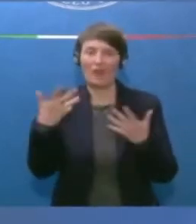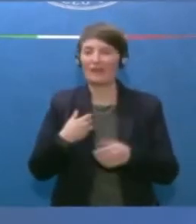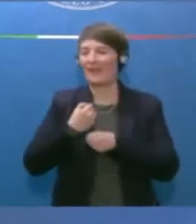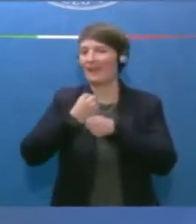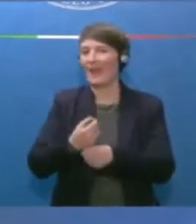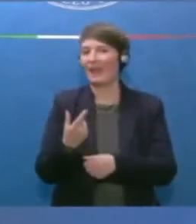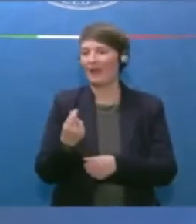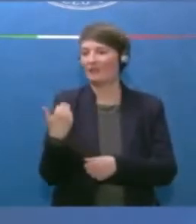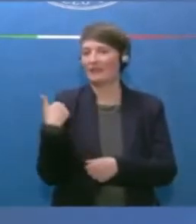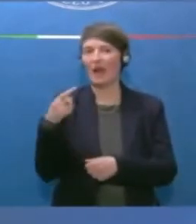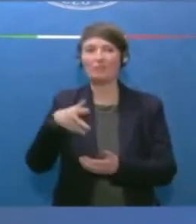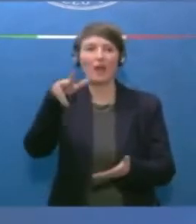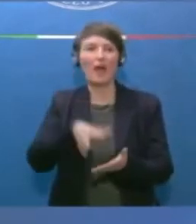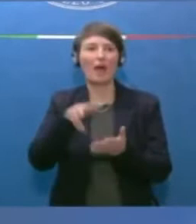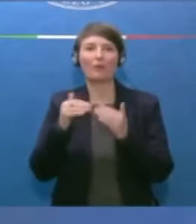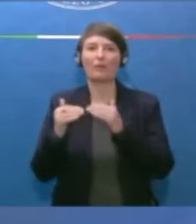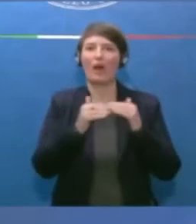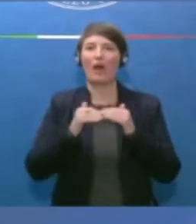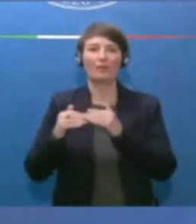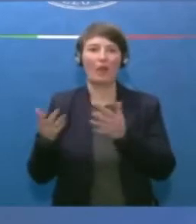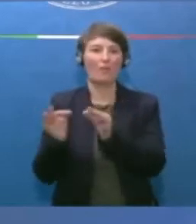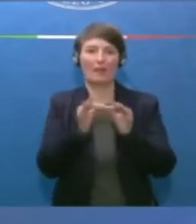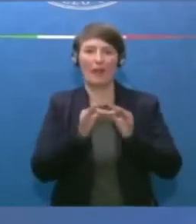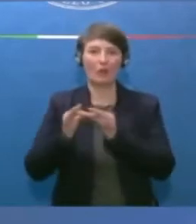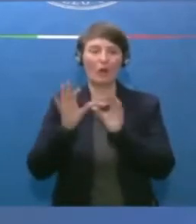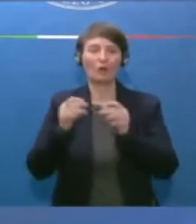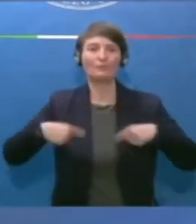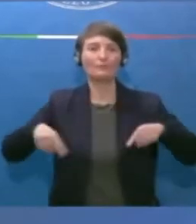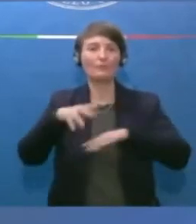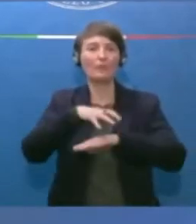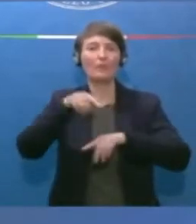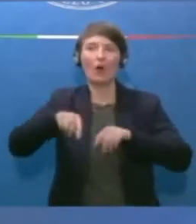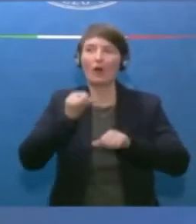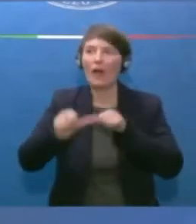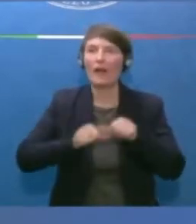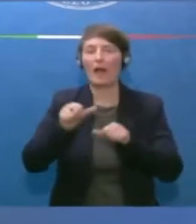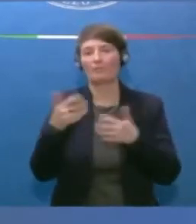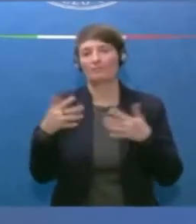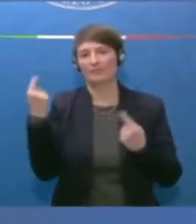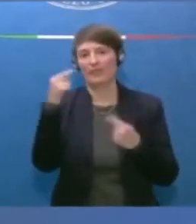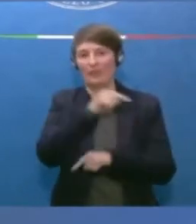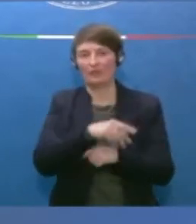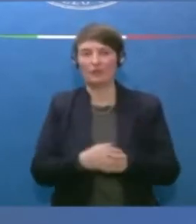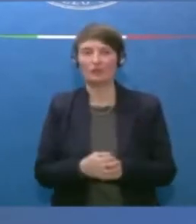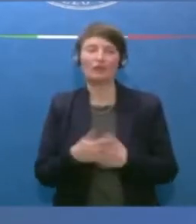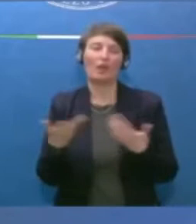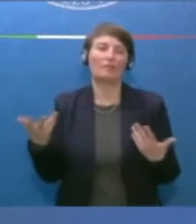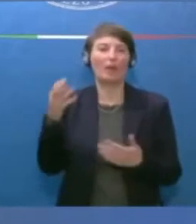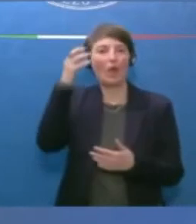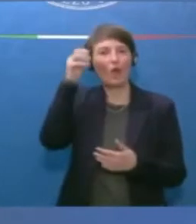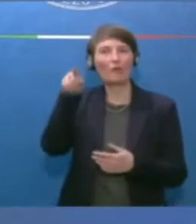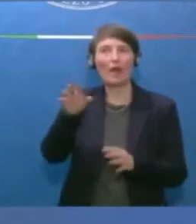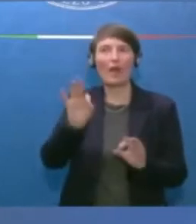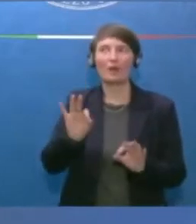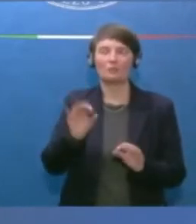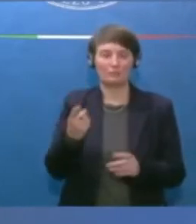all'unanimità dal consiglio dei ministri quindi ora è il fatto di cambiarla difficile sono il governo alle sue ieri